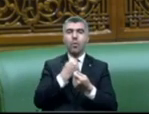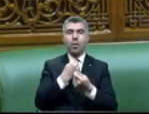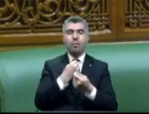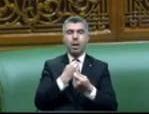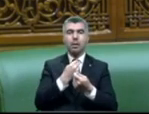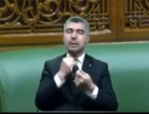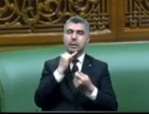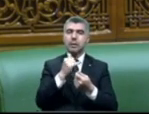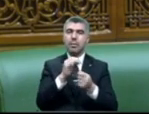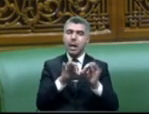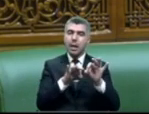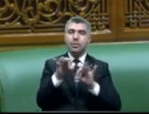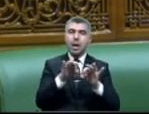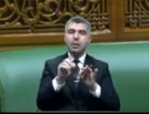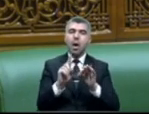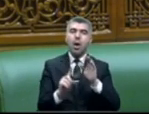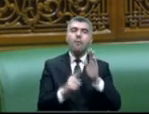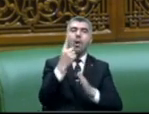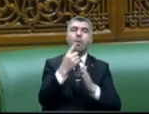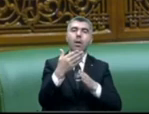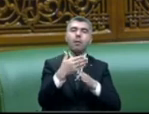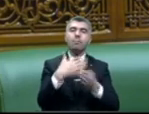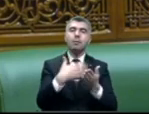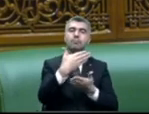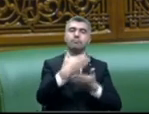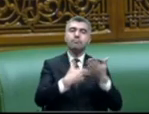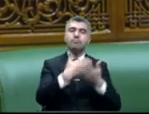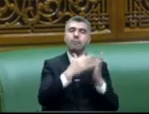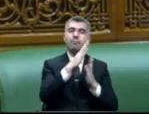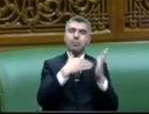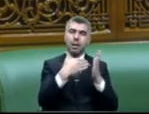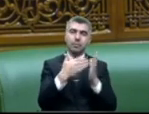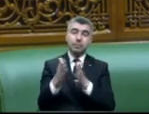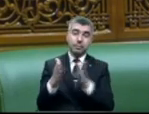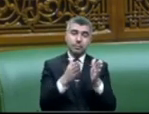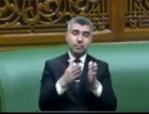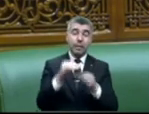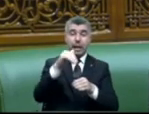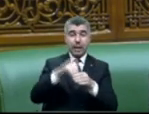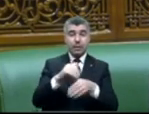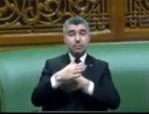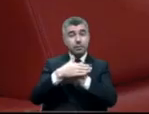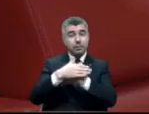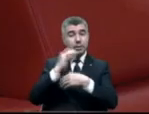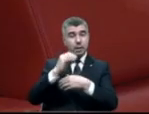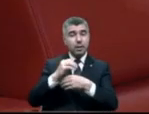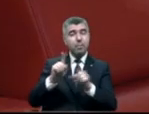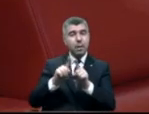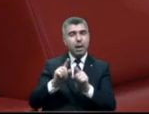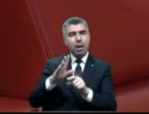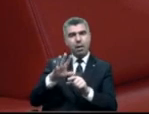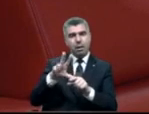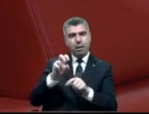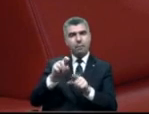أبرز الإجراءات التي أعلن عنها. سيد الوزير المحترمة، إن فريق تجمع الوطني الأحرار واعي بحجم الإكراهات